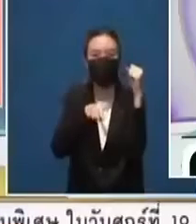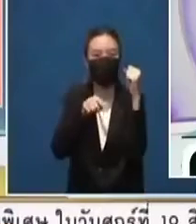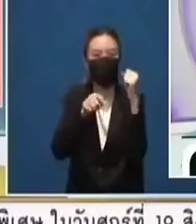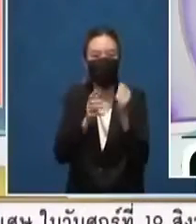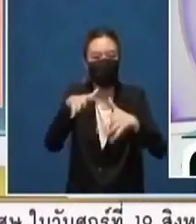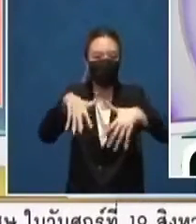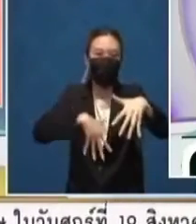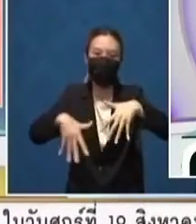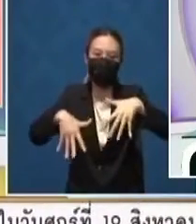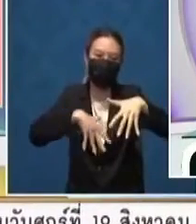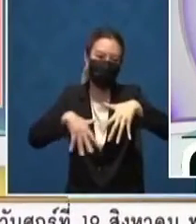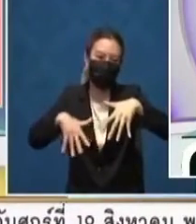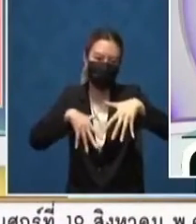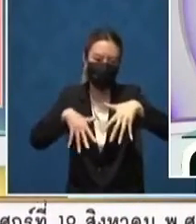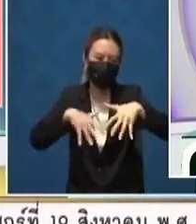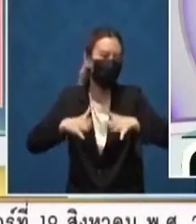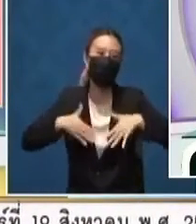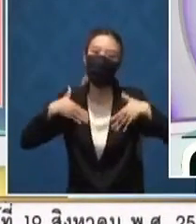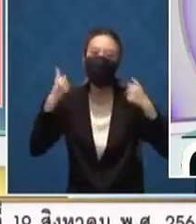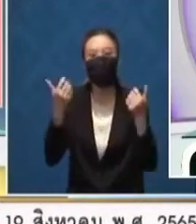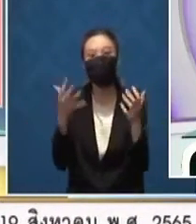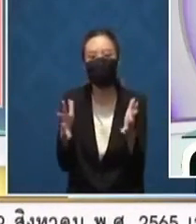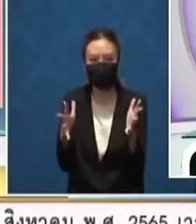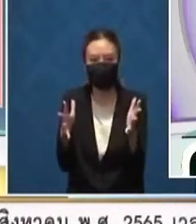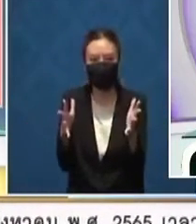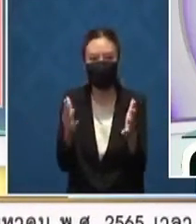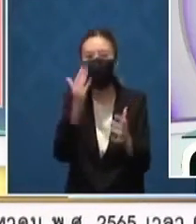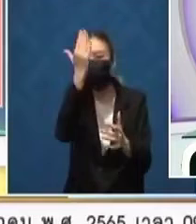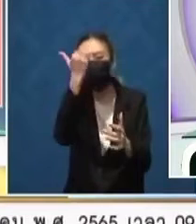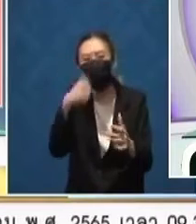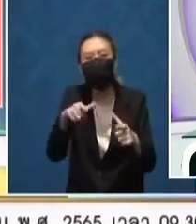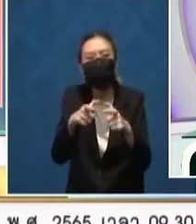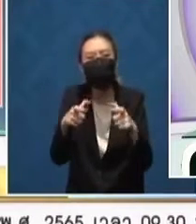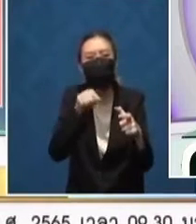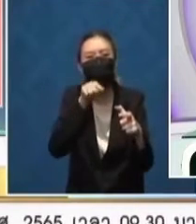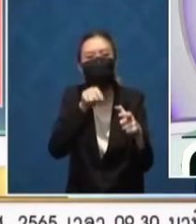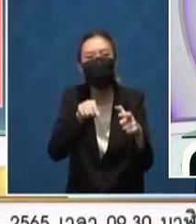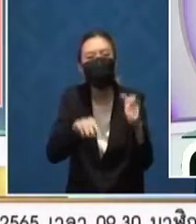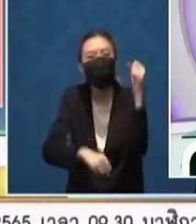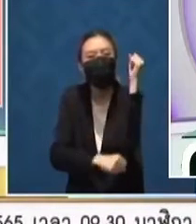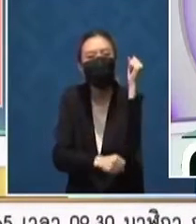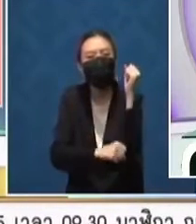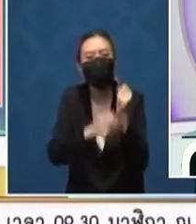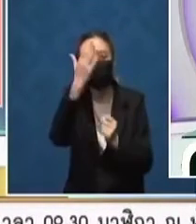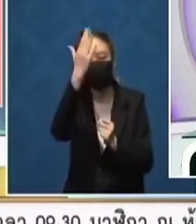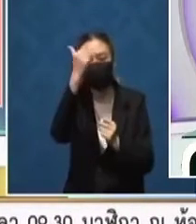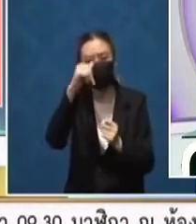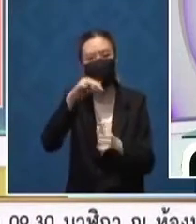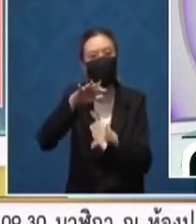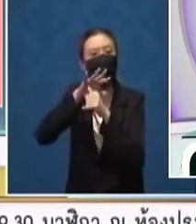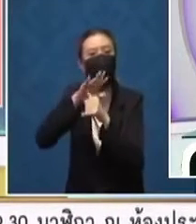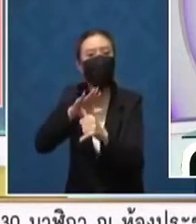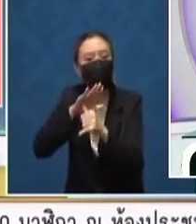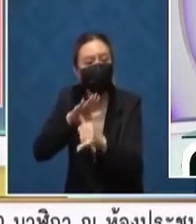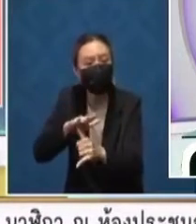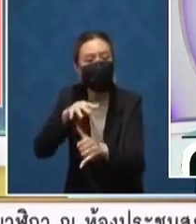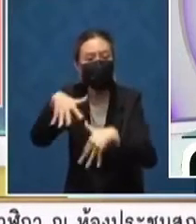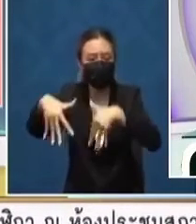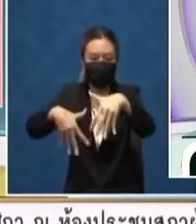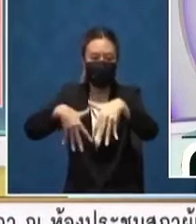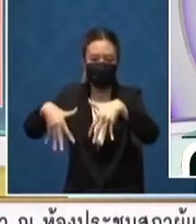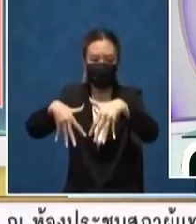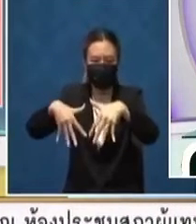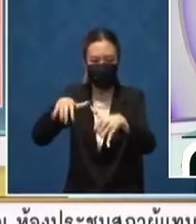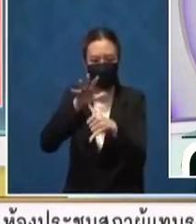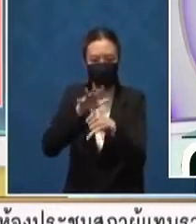แต่ก็ไม่เห็นจะมีใครที่รวยเสมอภาคนะคะทุกครั้งที่เวลาเพื่อไทยมาเป็นรัฐบาลไม่ว่าจะสมัยคุณทักษิณยังก็ตามที่แบบ